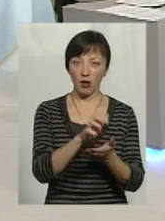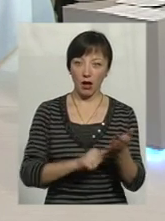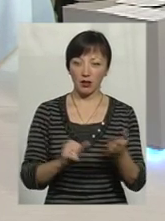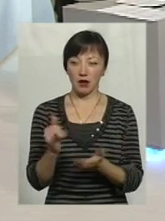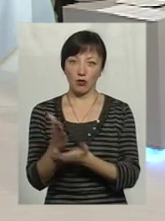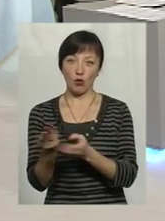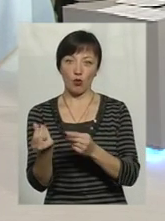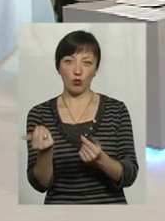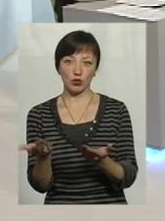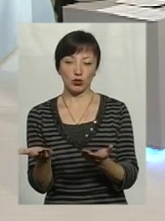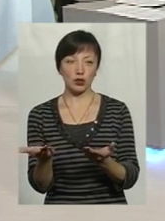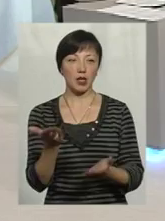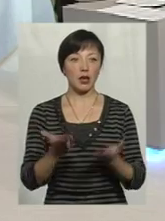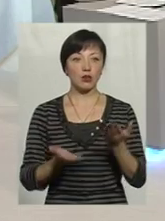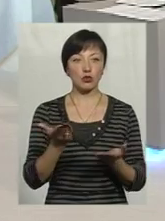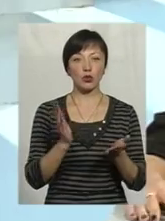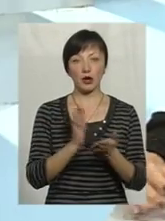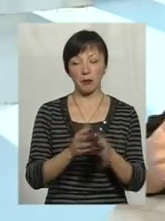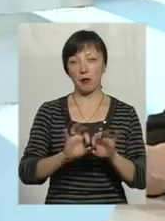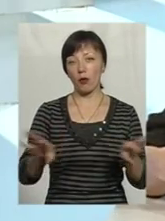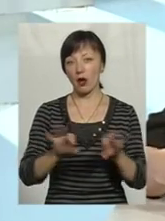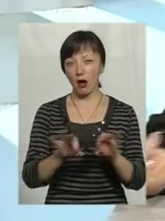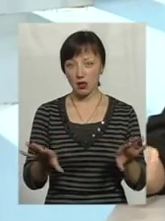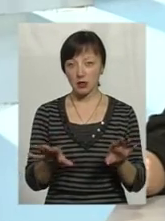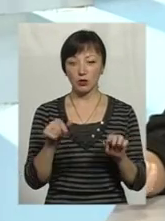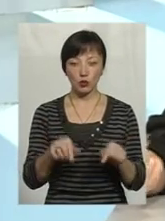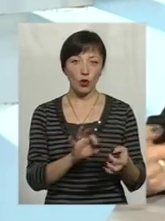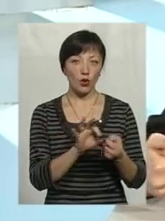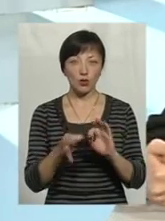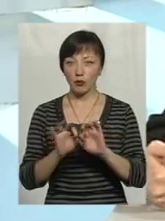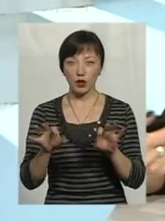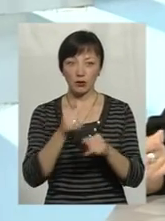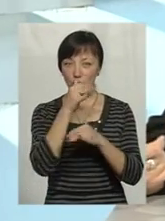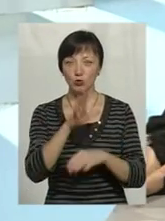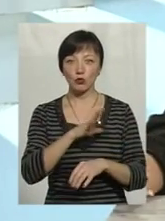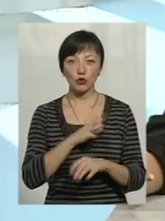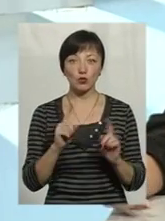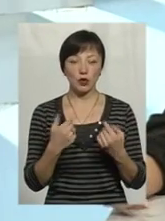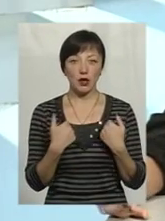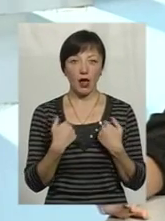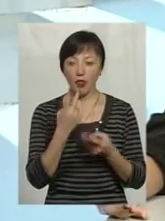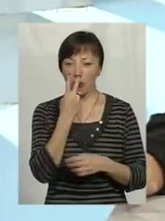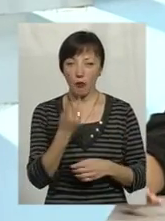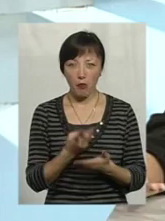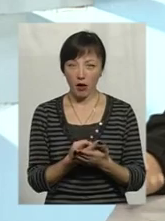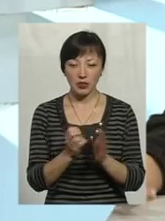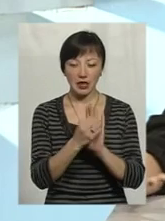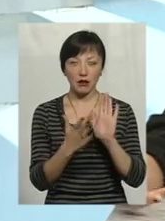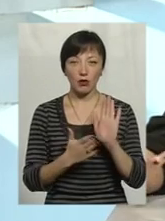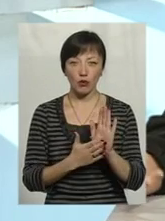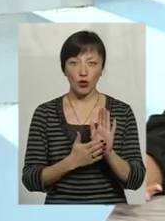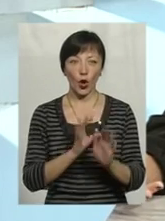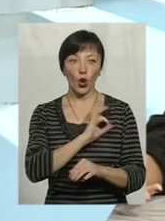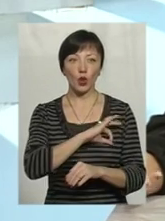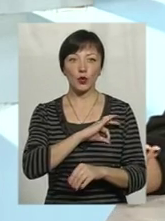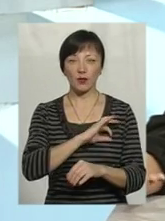податків? Якщо є логічне пояснення, а тут логічного пояснення не може бути, тому що я не побачила задекларованих